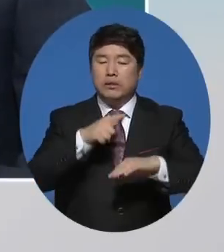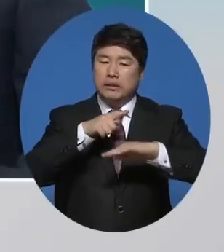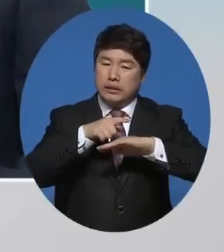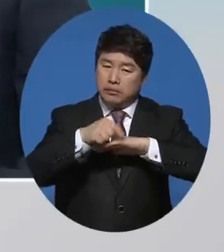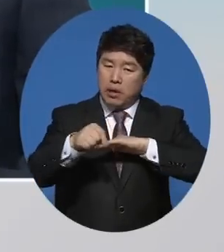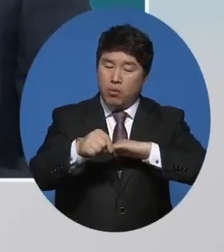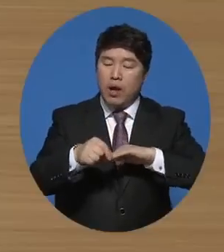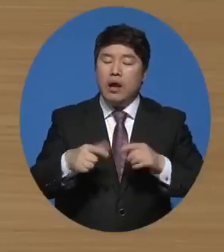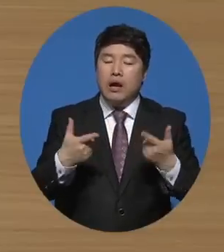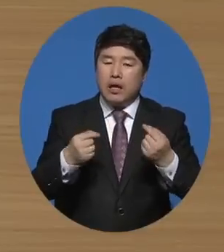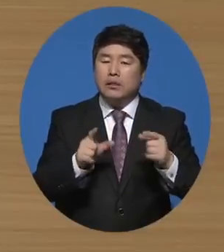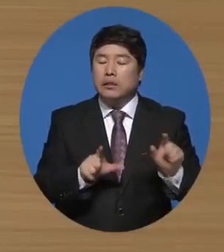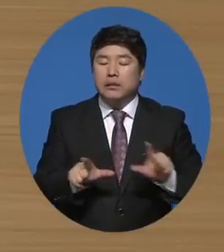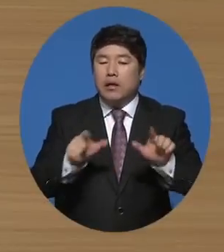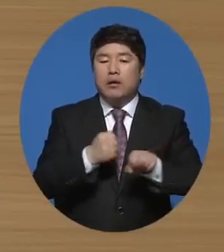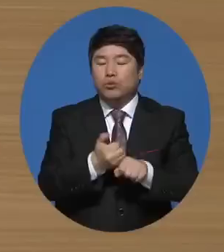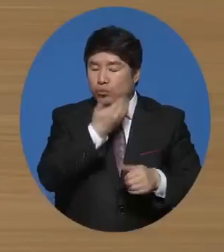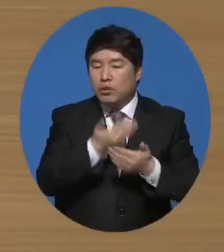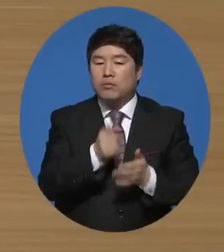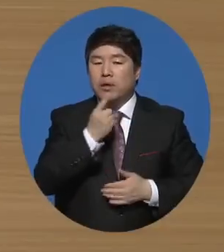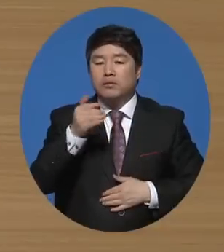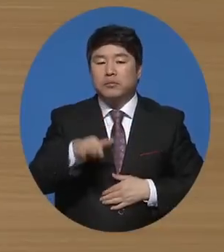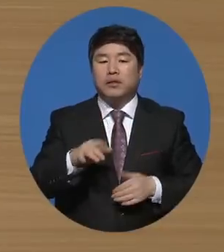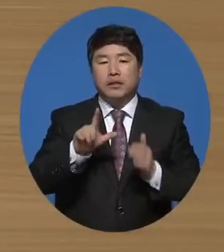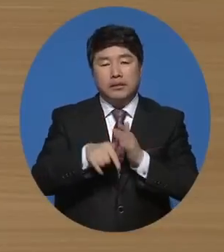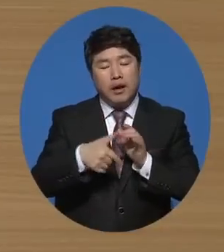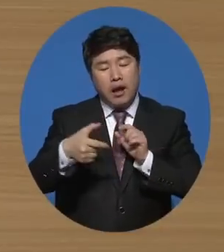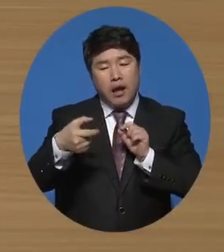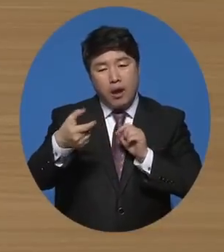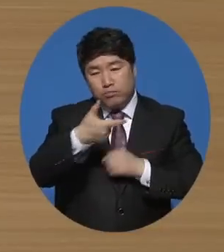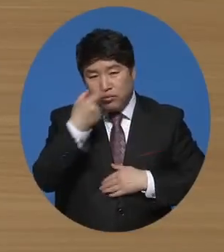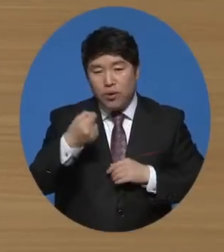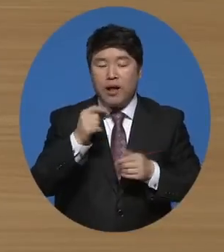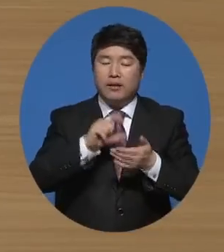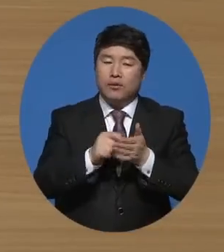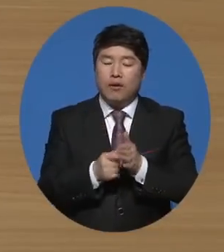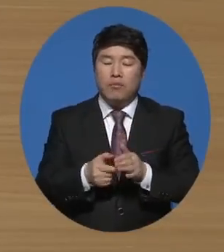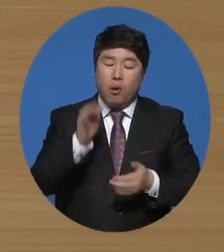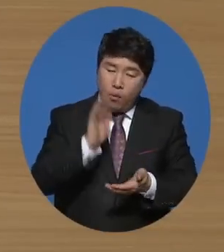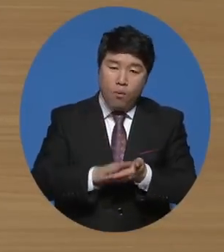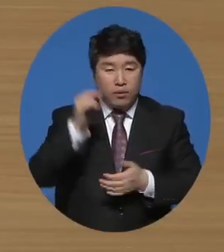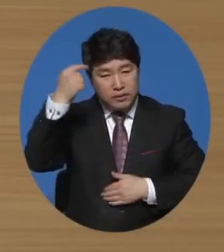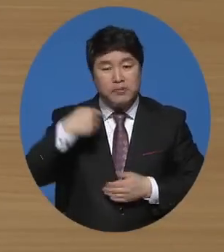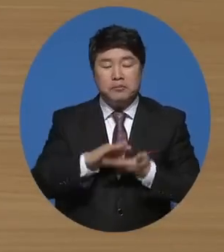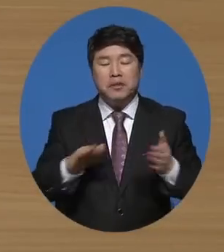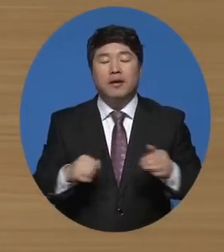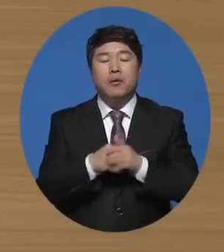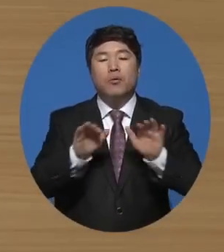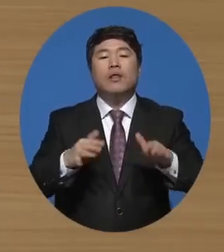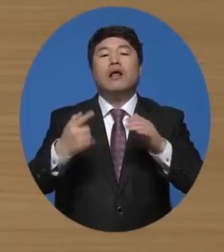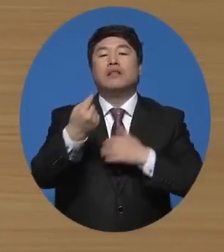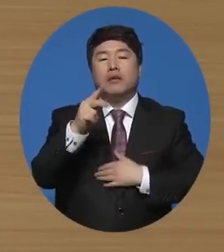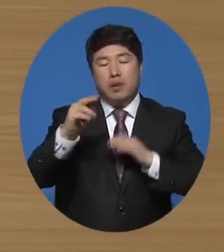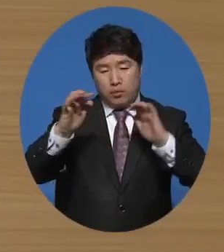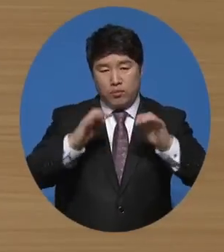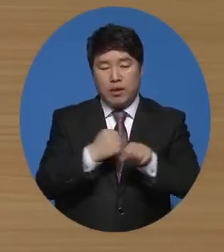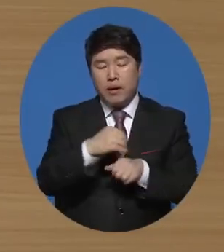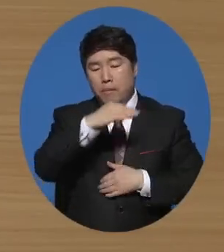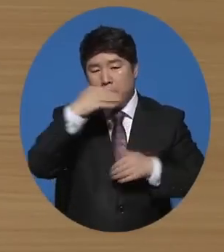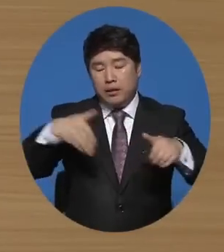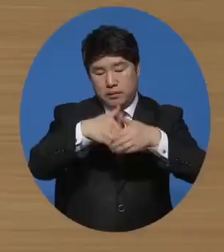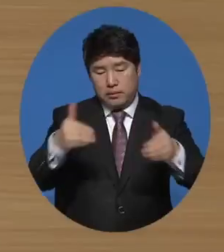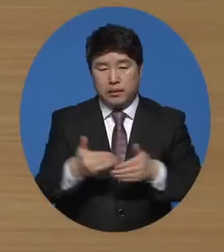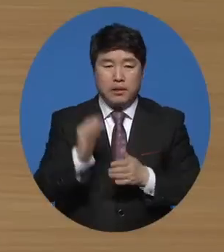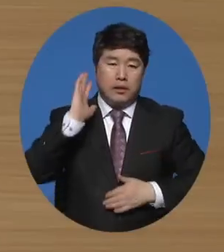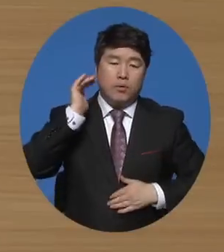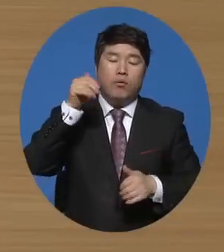중요하다고 생각을합니다네 아 뭐 시간이약 짧을 정도로 아주 후군 벌써 달아오 오늘 감로 일박은 바른정당의